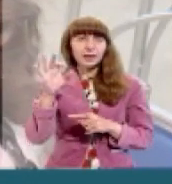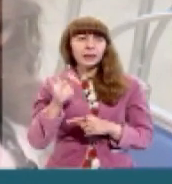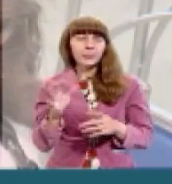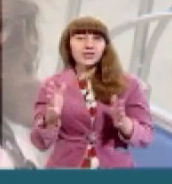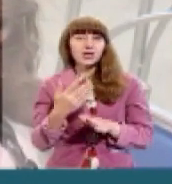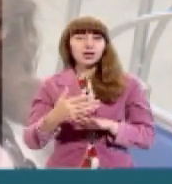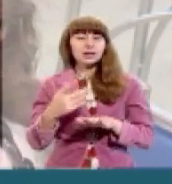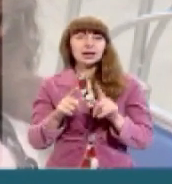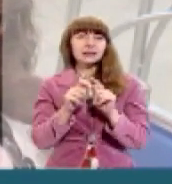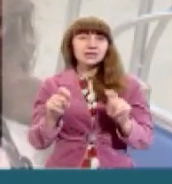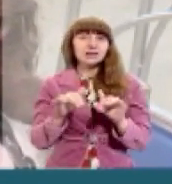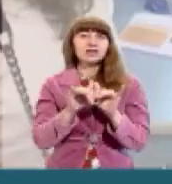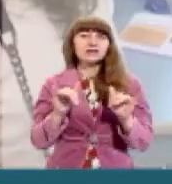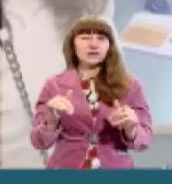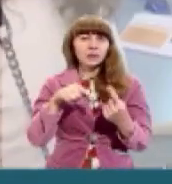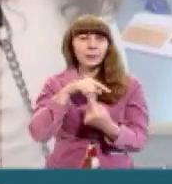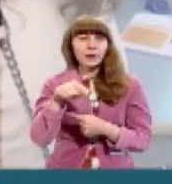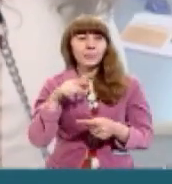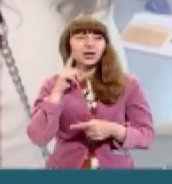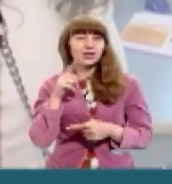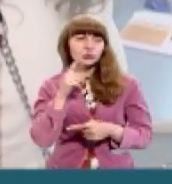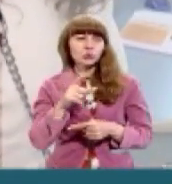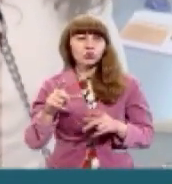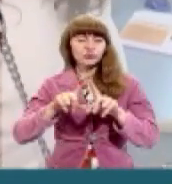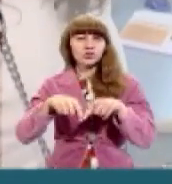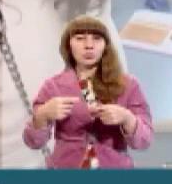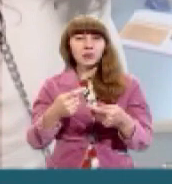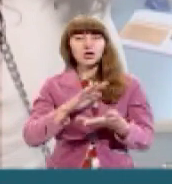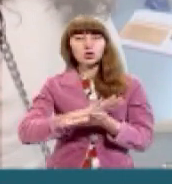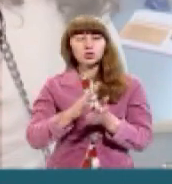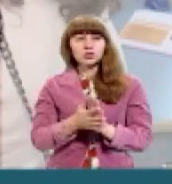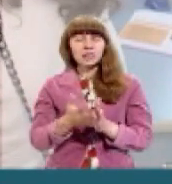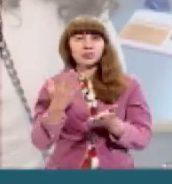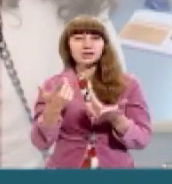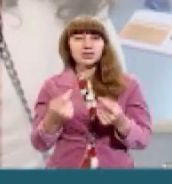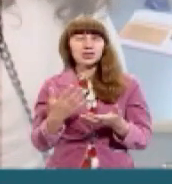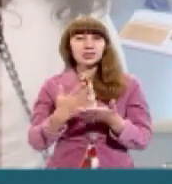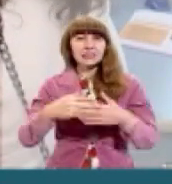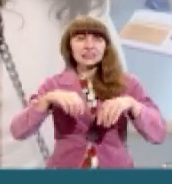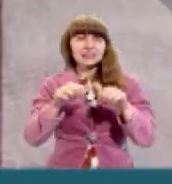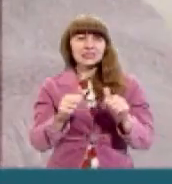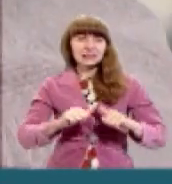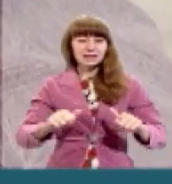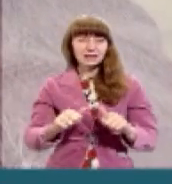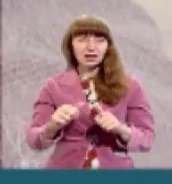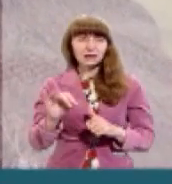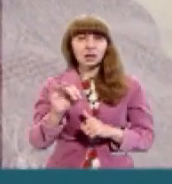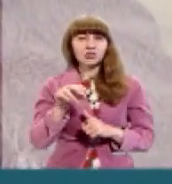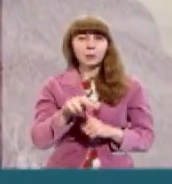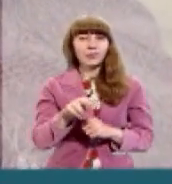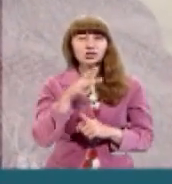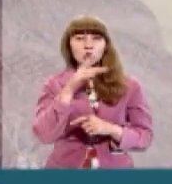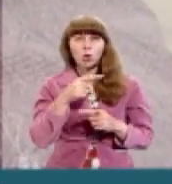микрокредиты для открытия и развития бизнеса молодым предпринимателем при условии наличия регистрации в качестве индивидуального предпринимателя